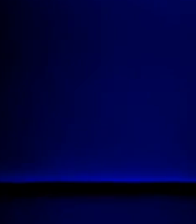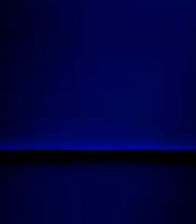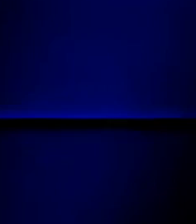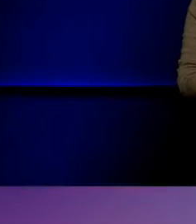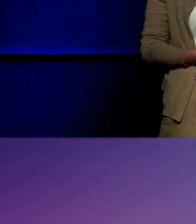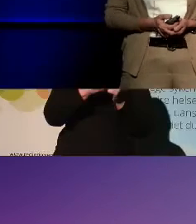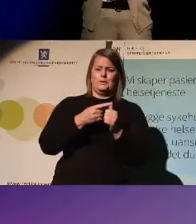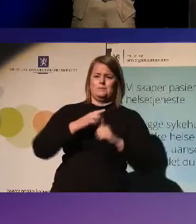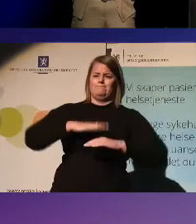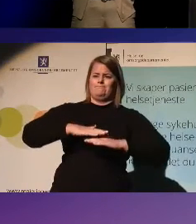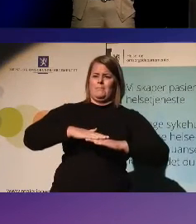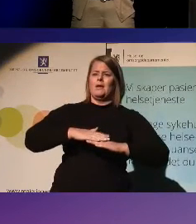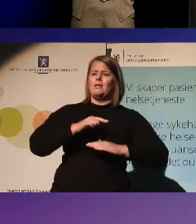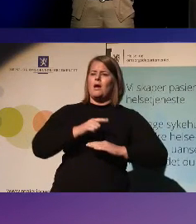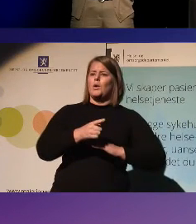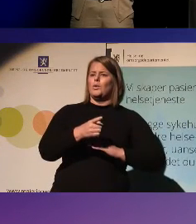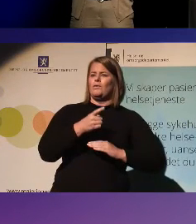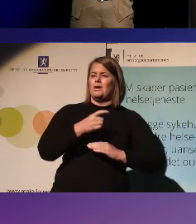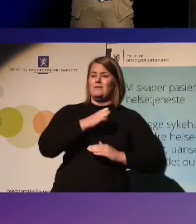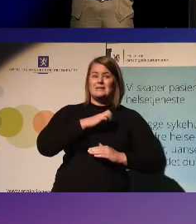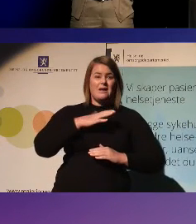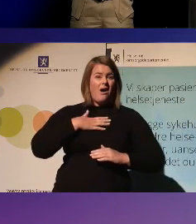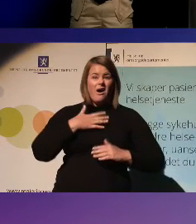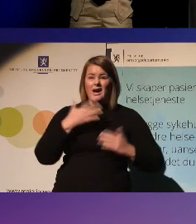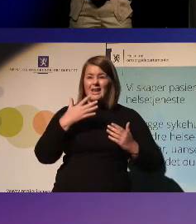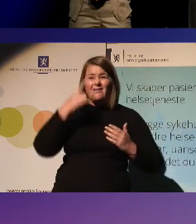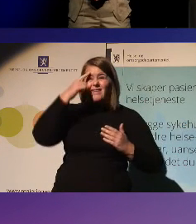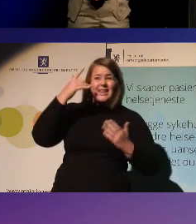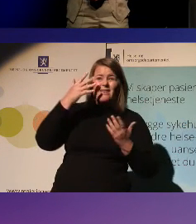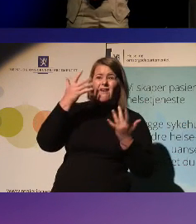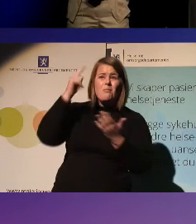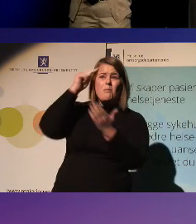er det en utfordring hvis vi ikke har helt like mål.